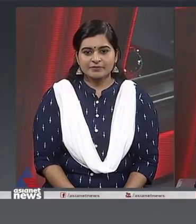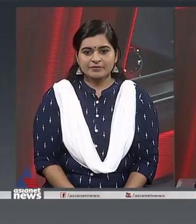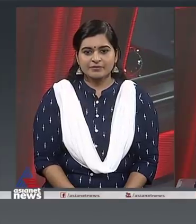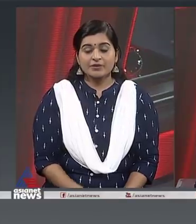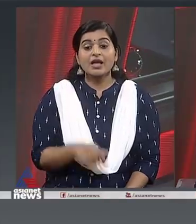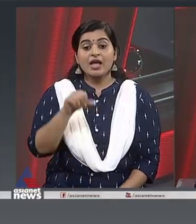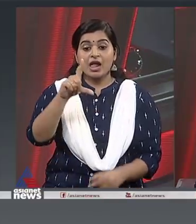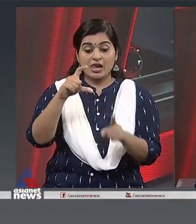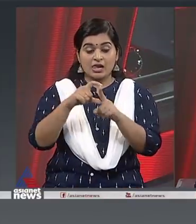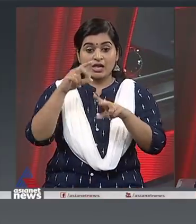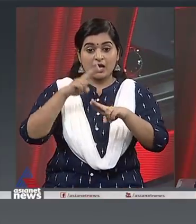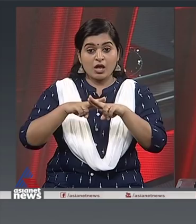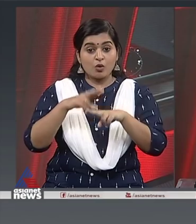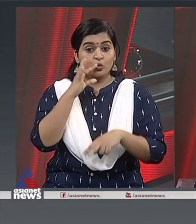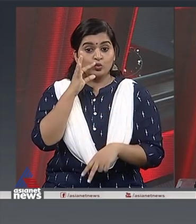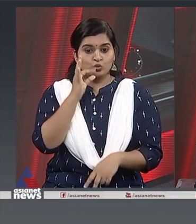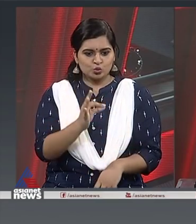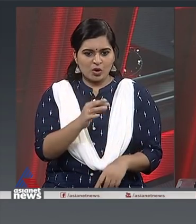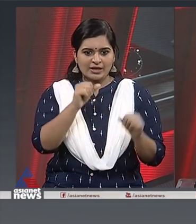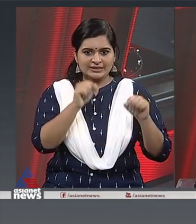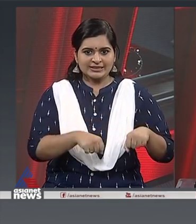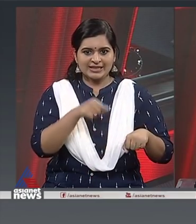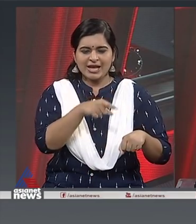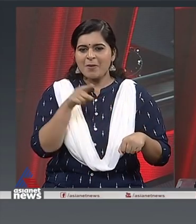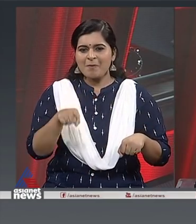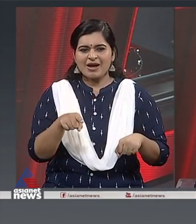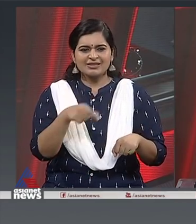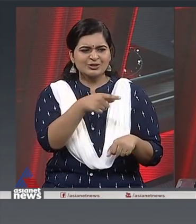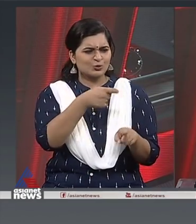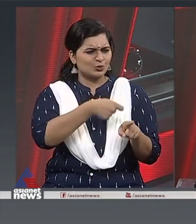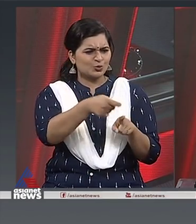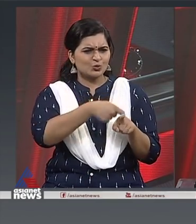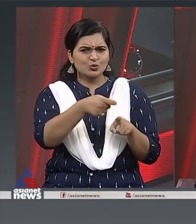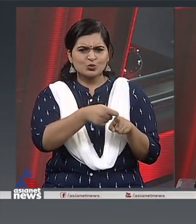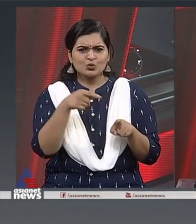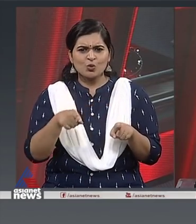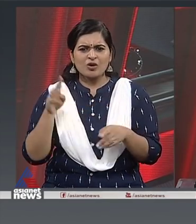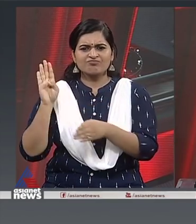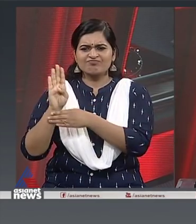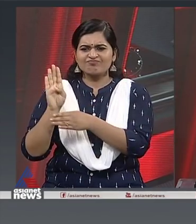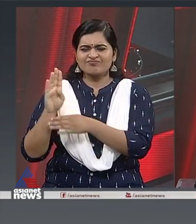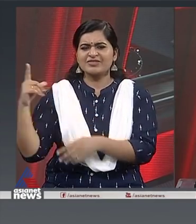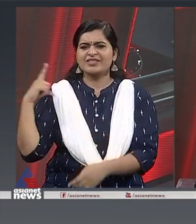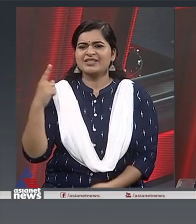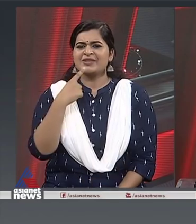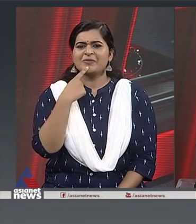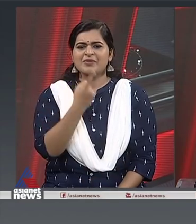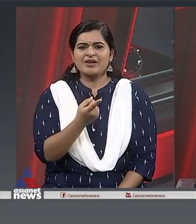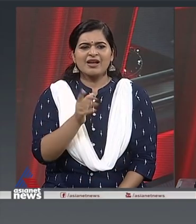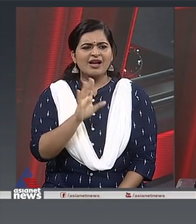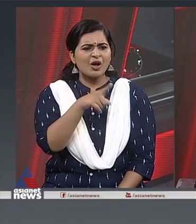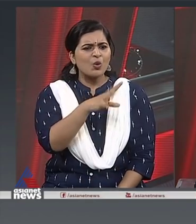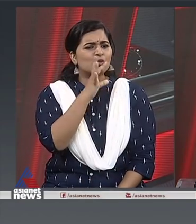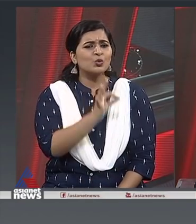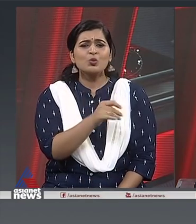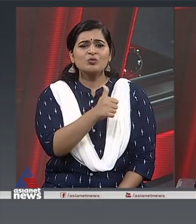ഉറപ്പാണ് LDF എന്ന പരസ്യവാചകത്തെ പരിഹസിച്ച KPCC അധ്യക്ഷൻ മുല്ലപ്പള്ളി രാമചന്ദ്രൻ, ഉറപ്പാണ് LDF എന്ന് കേൾക്കുമ്പോൾ അറപ്പാണ് LDF